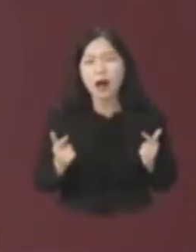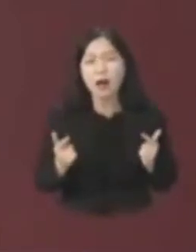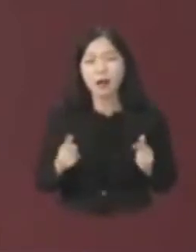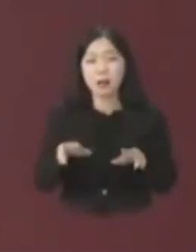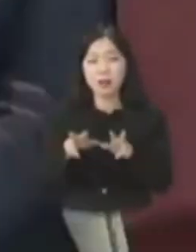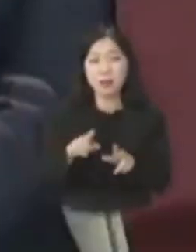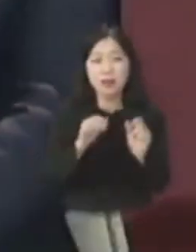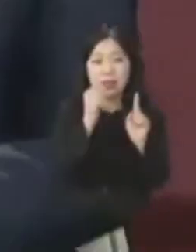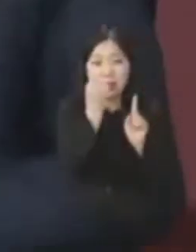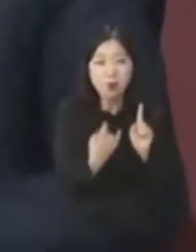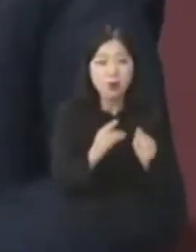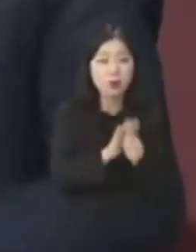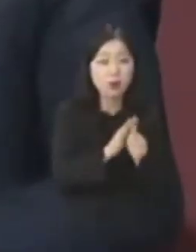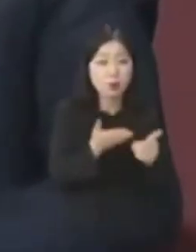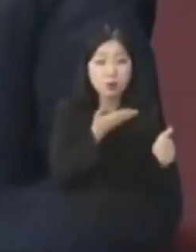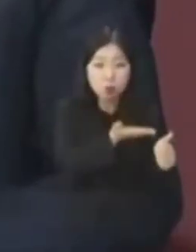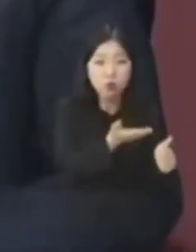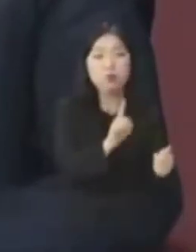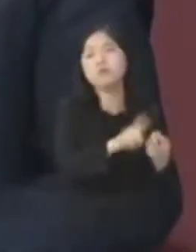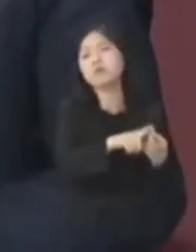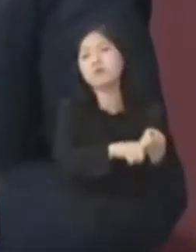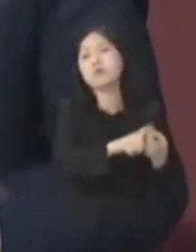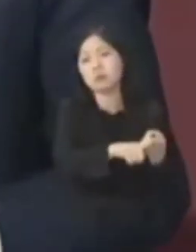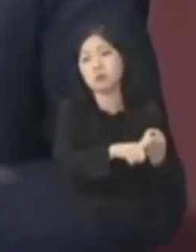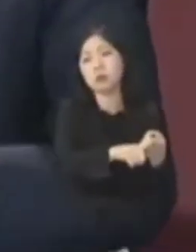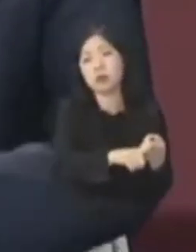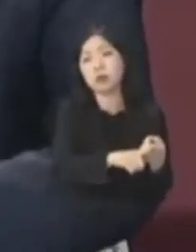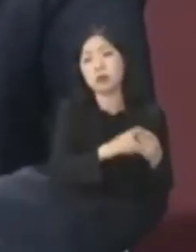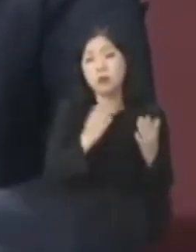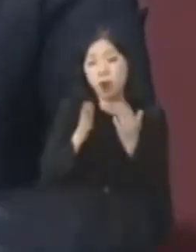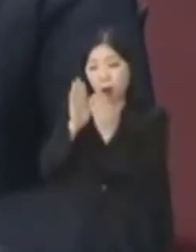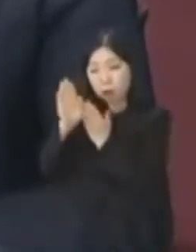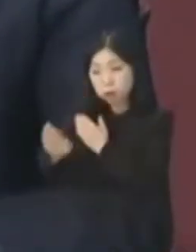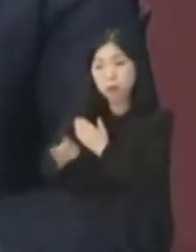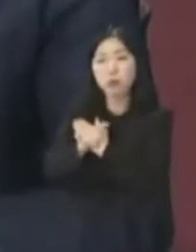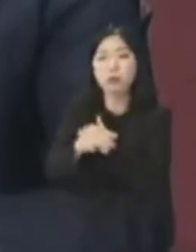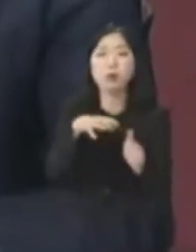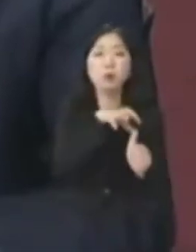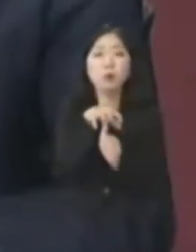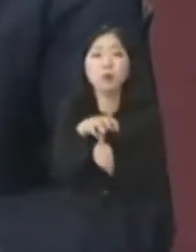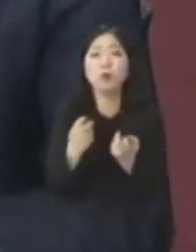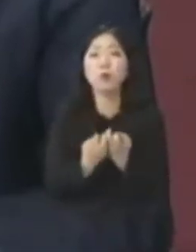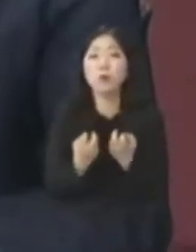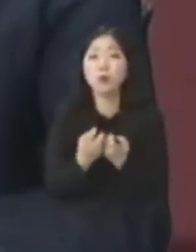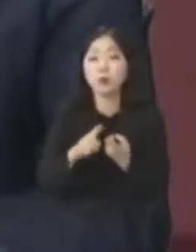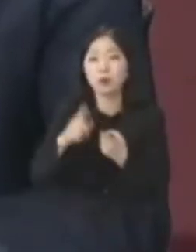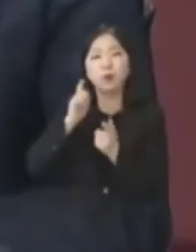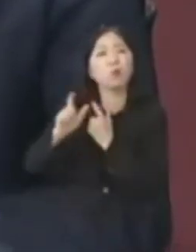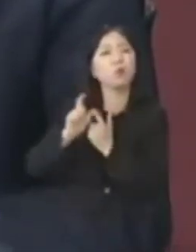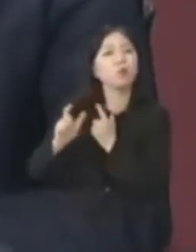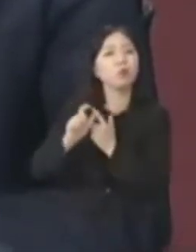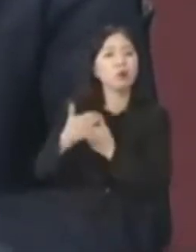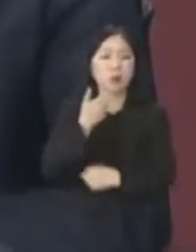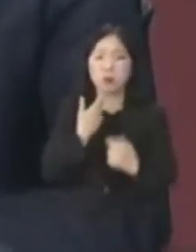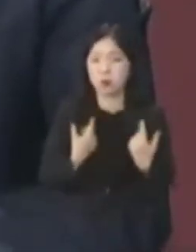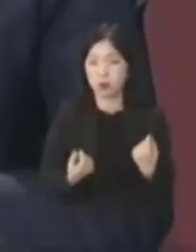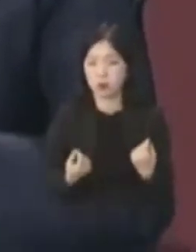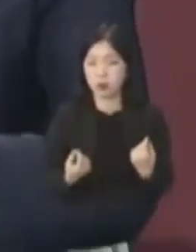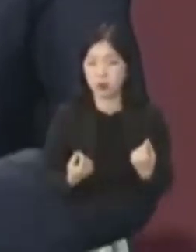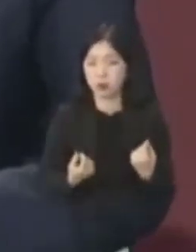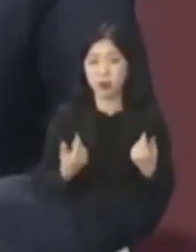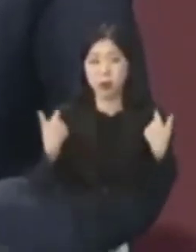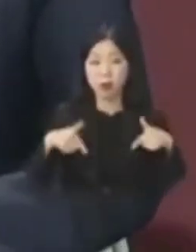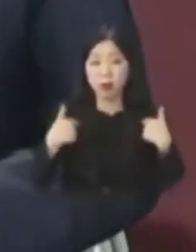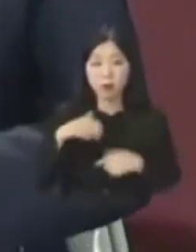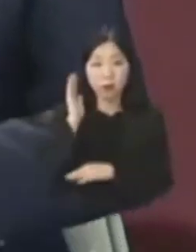일회성 지원이 필요한 사람은 일회성 지원을 주자. 그럼 항구적으로 이분들을 어떻게 보호를 할 건데 대해서는 진지한 고민이 저는 없었다고 봅니다.